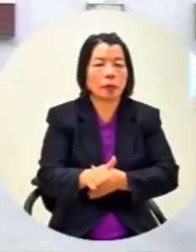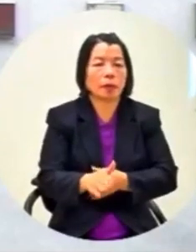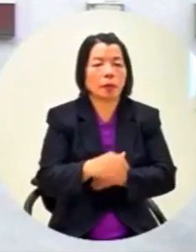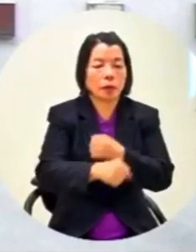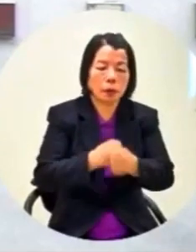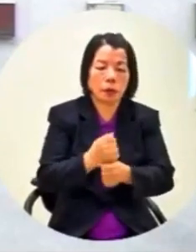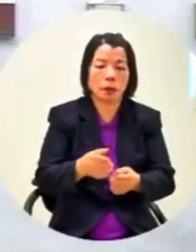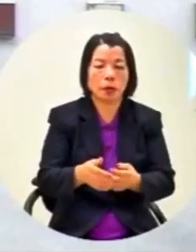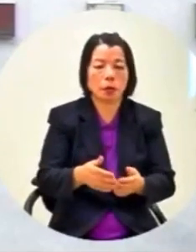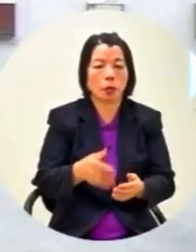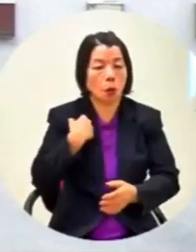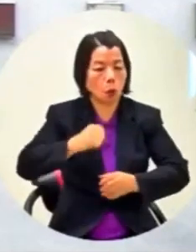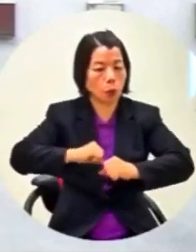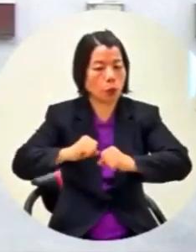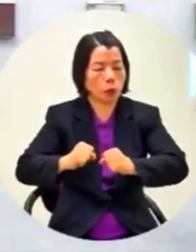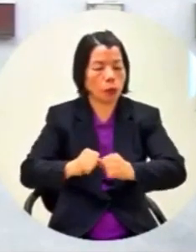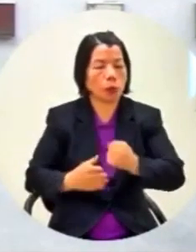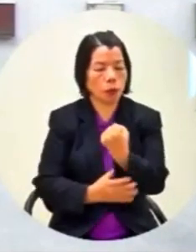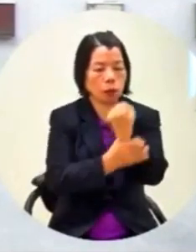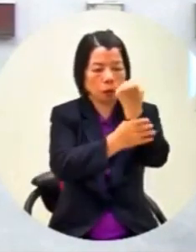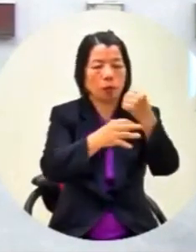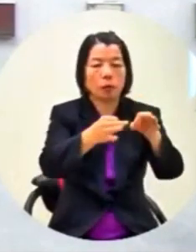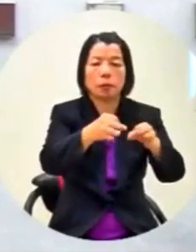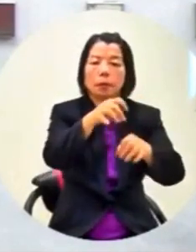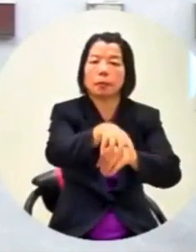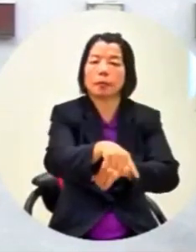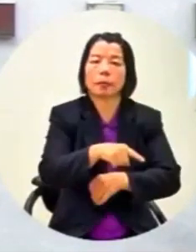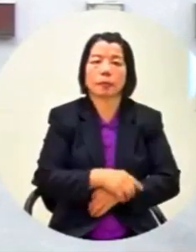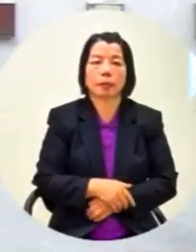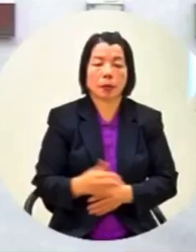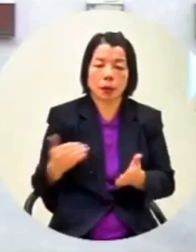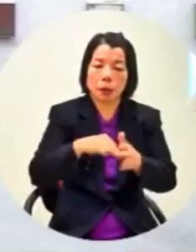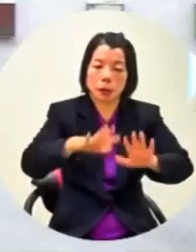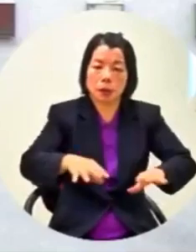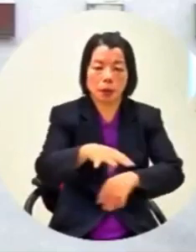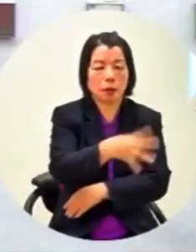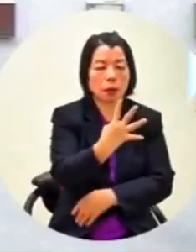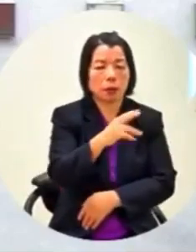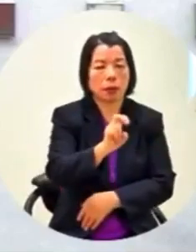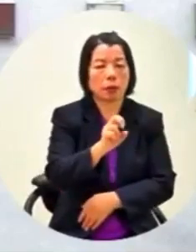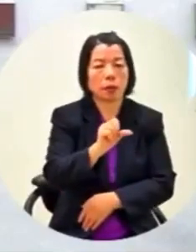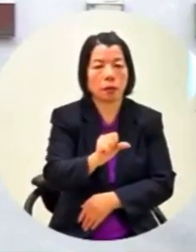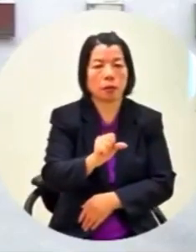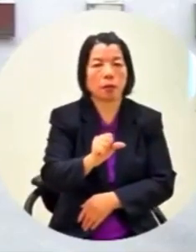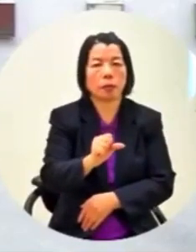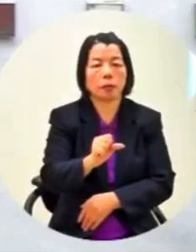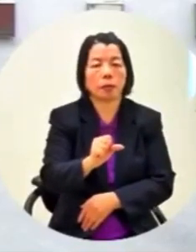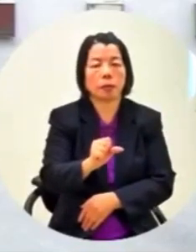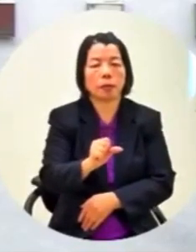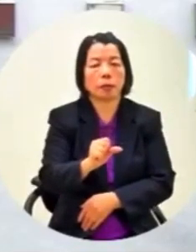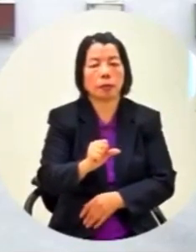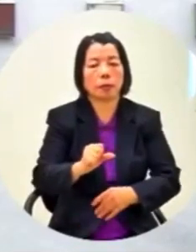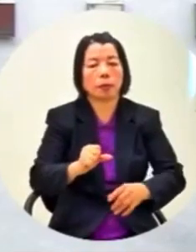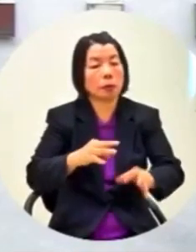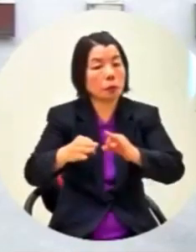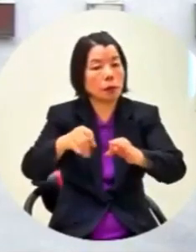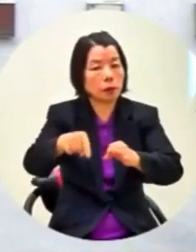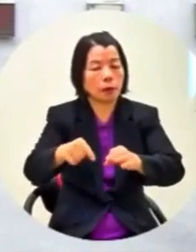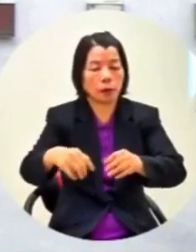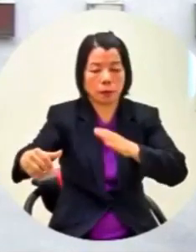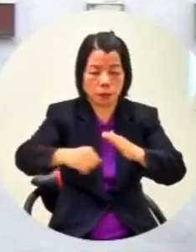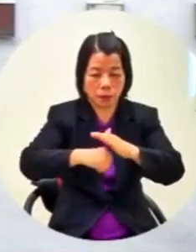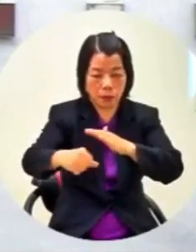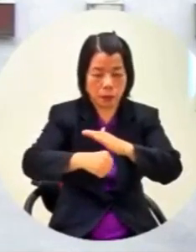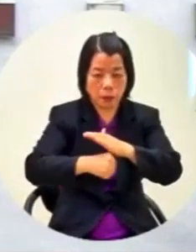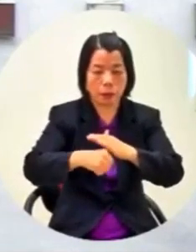来支持店家，目前已经有425家店家加入了这个暖